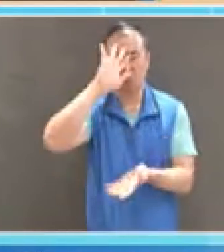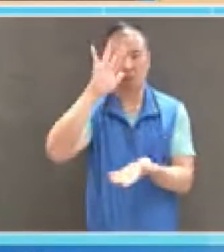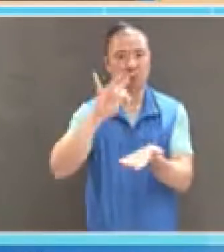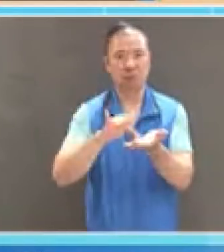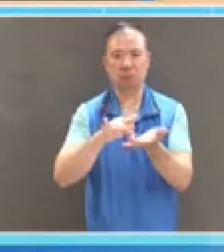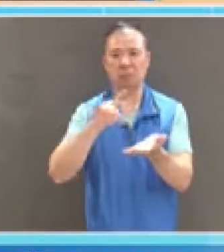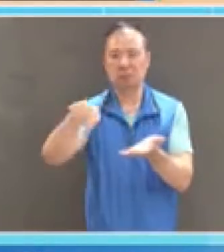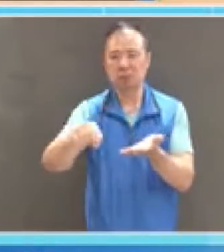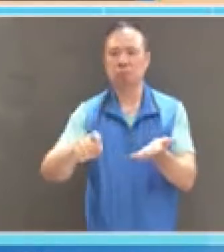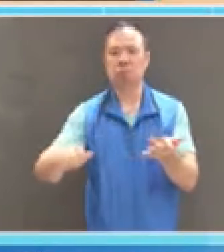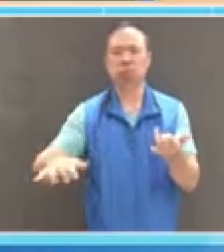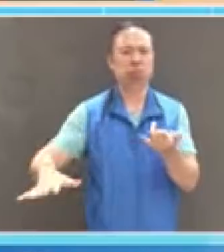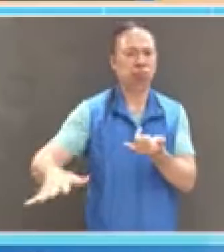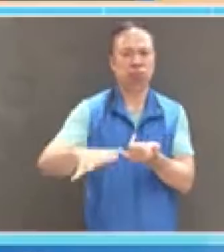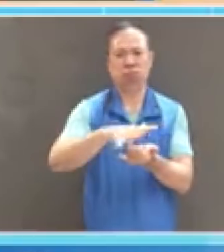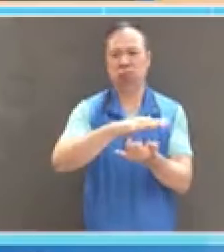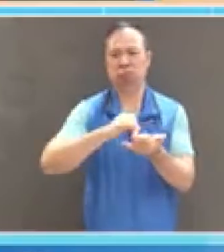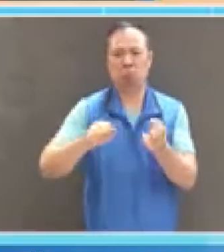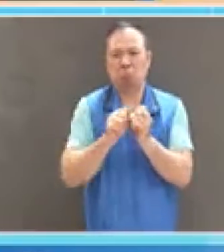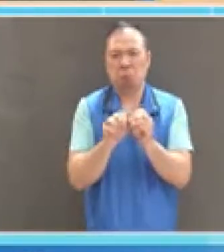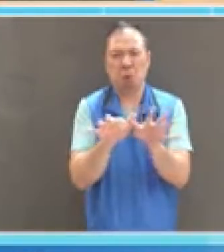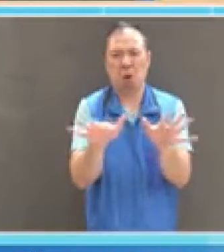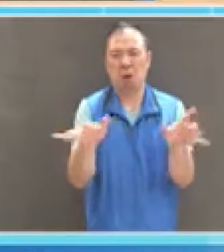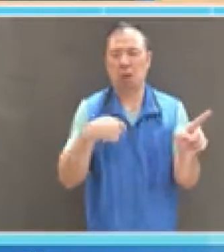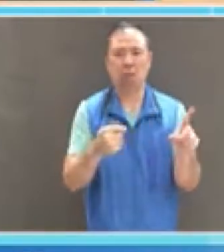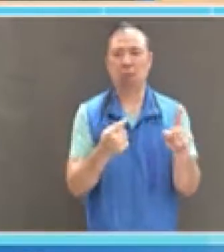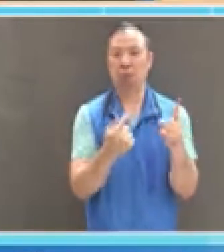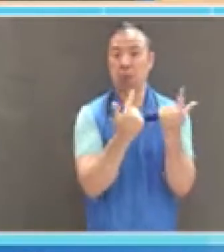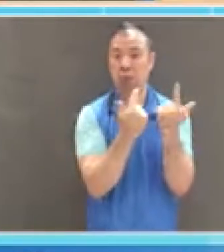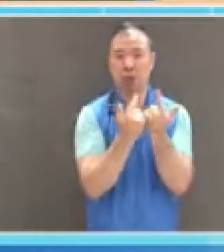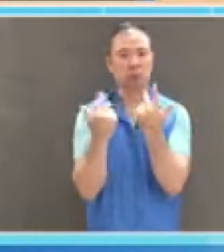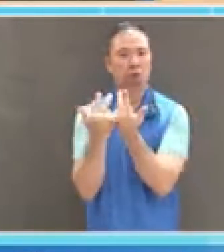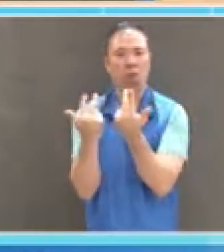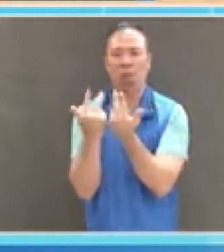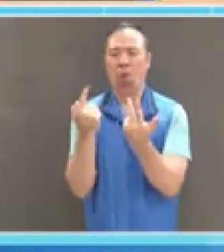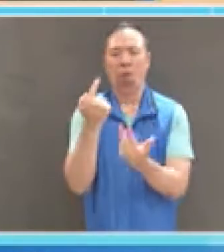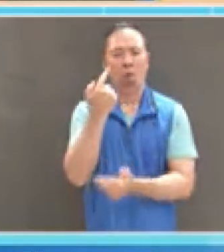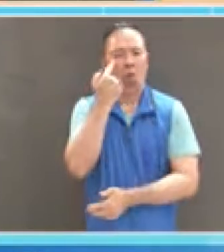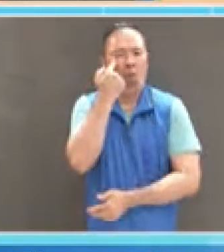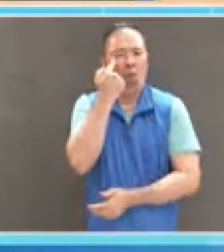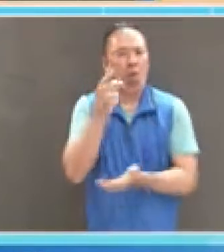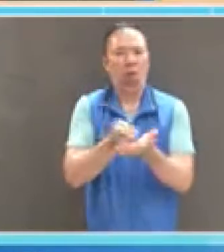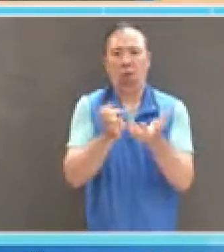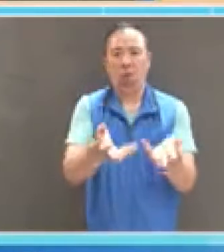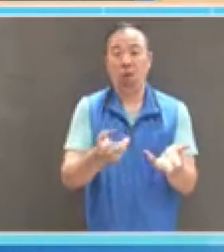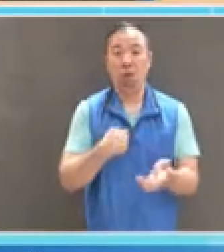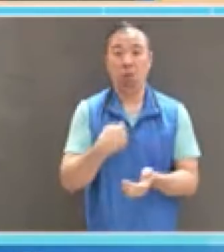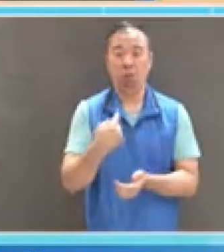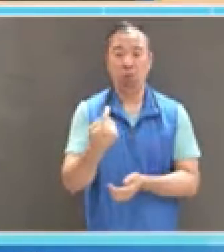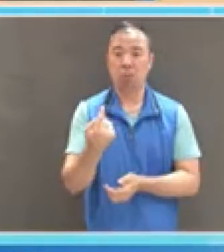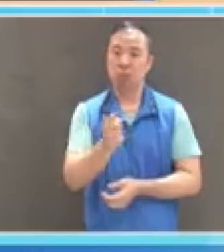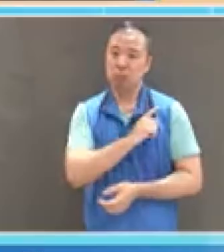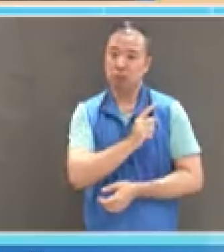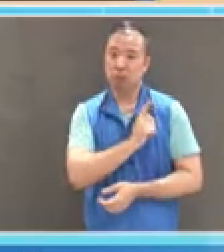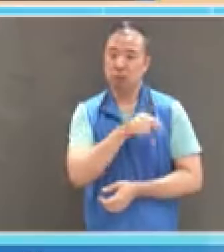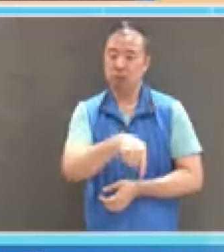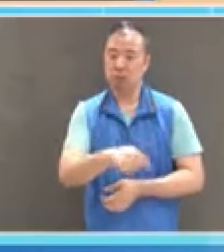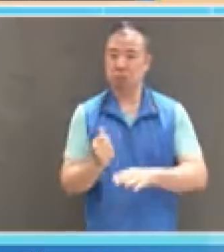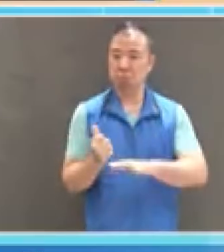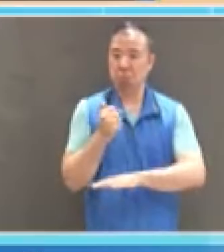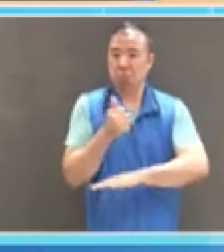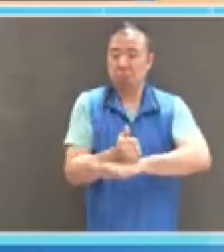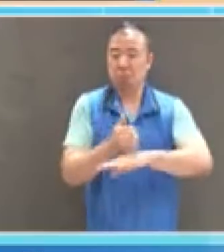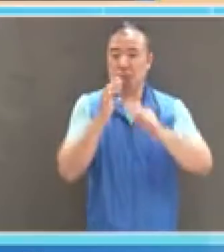湾，双北上严重，以及我做新北市市长的人，大